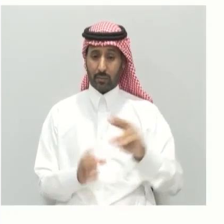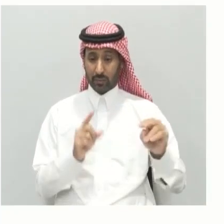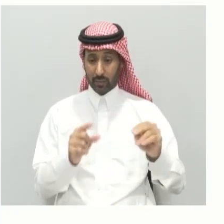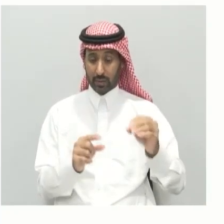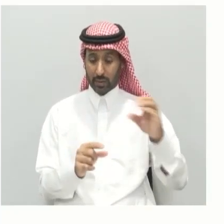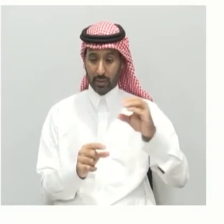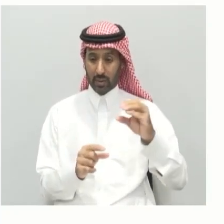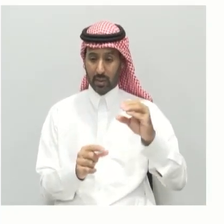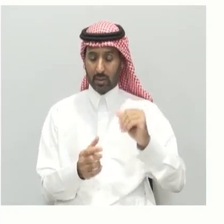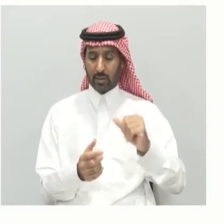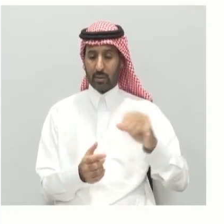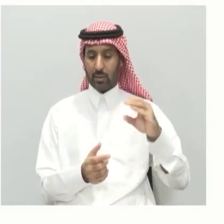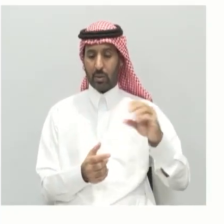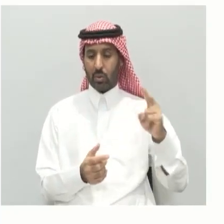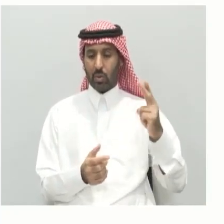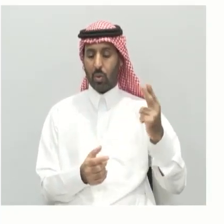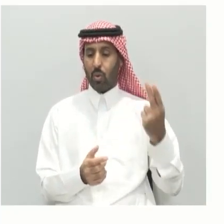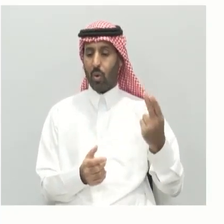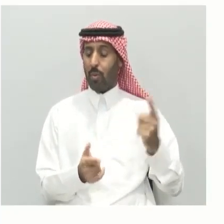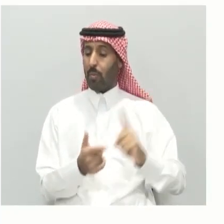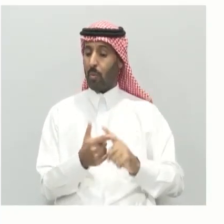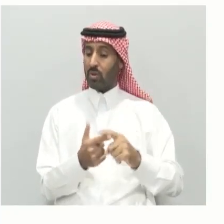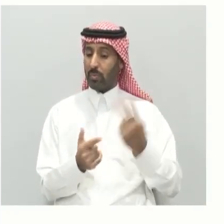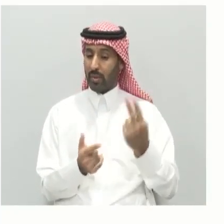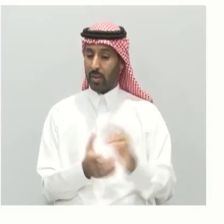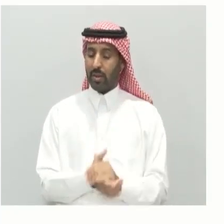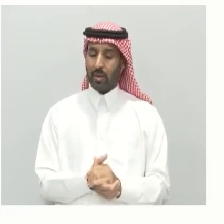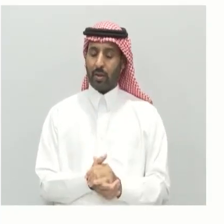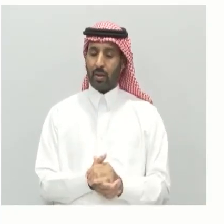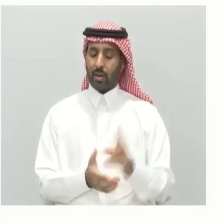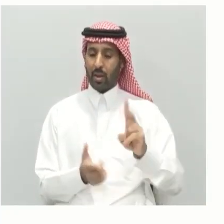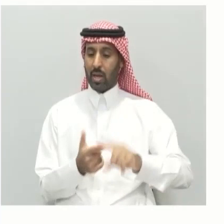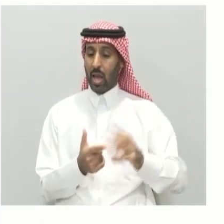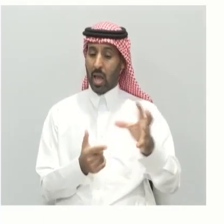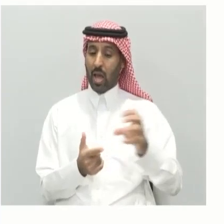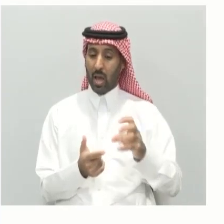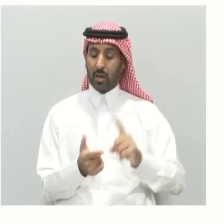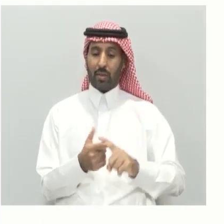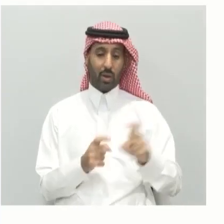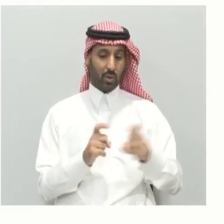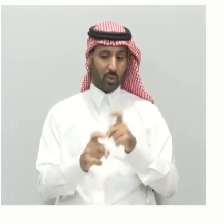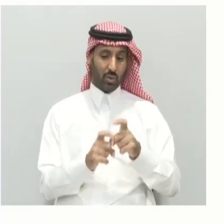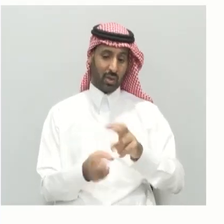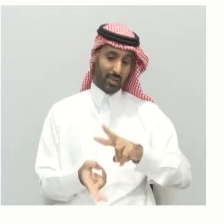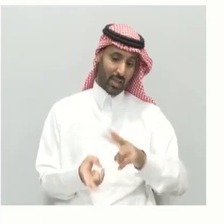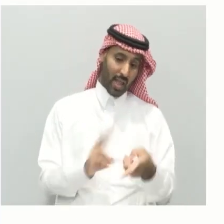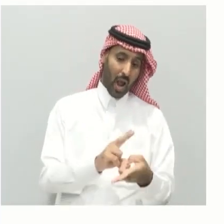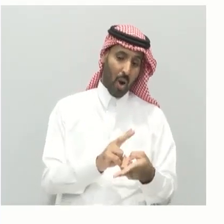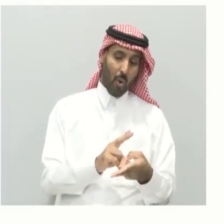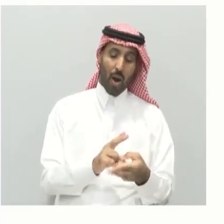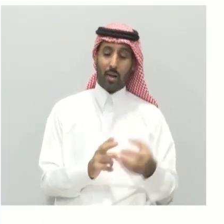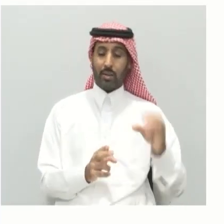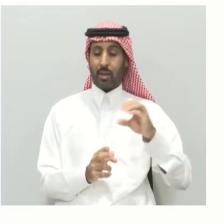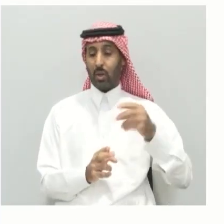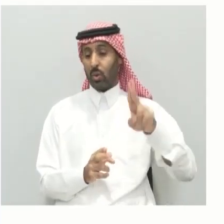بمعنى ان السي يو من موجب ا كسب الكترونين تحول الى ايش تحول الى سي